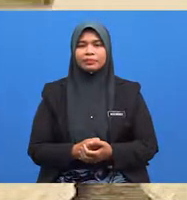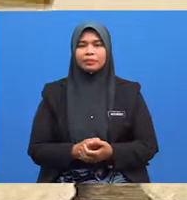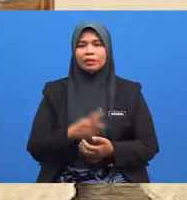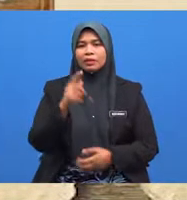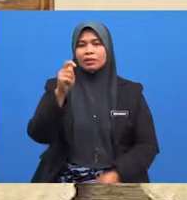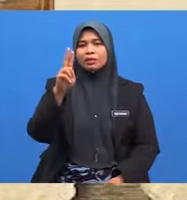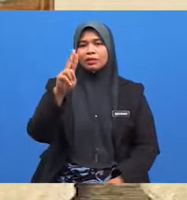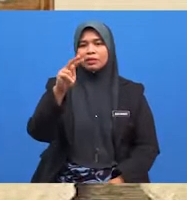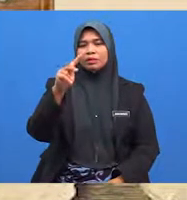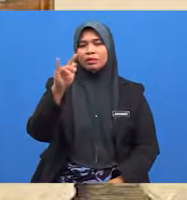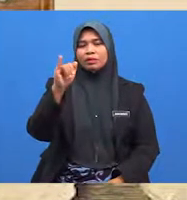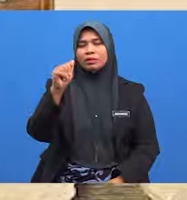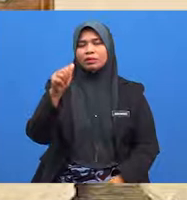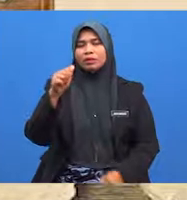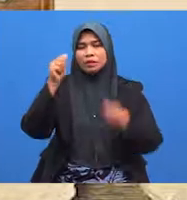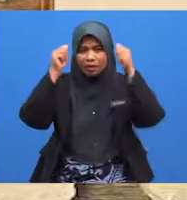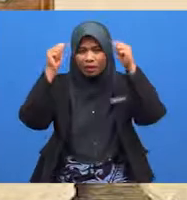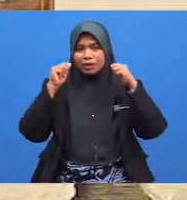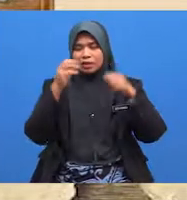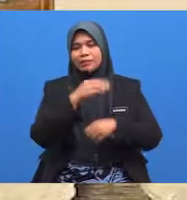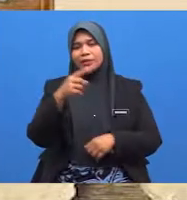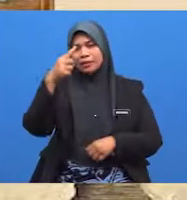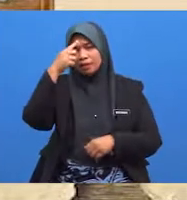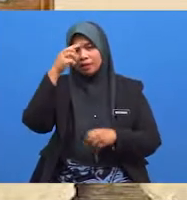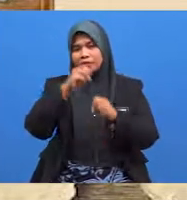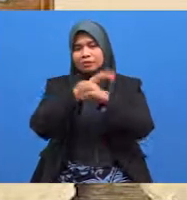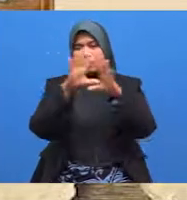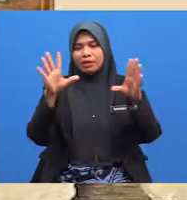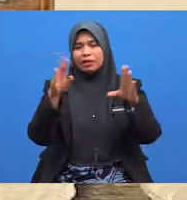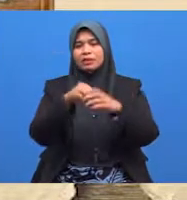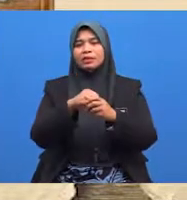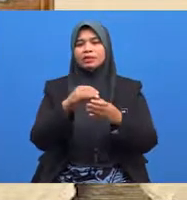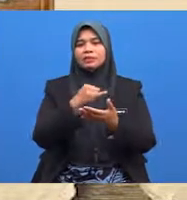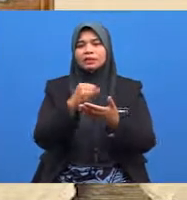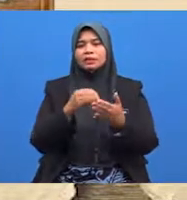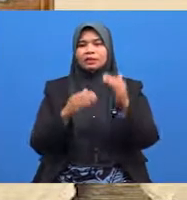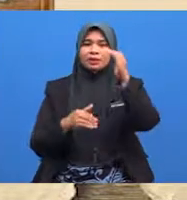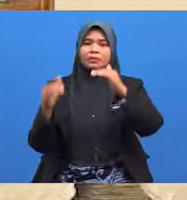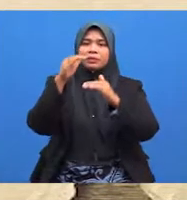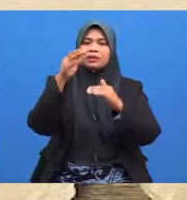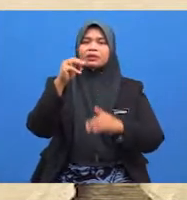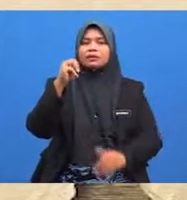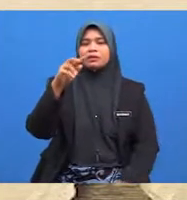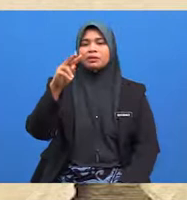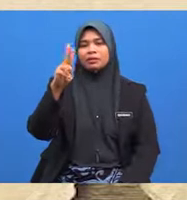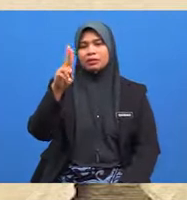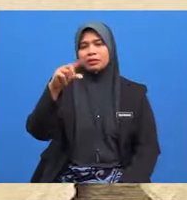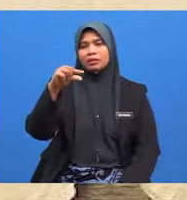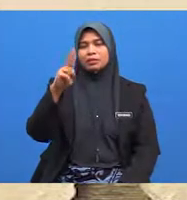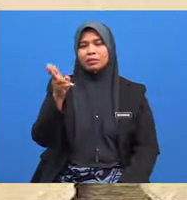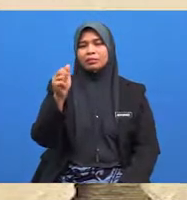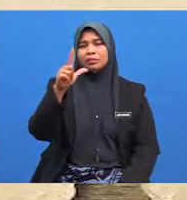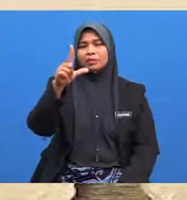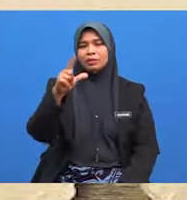Turki, Arab dan India jelas dalam seni bina Mughal. Contohnya, makam